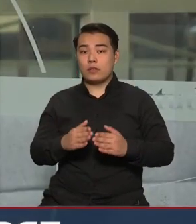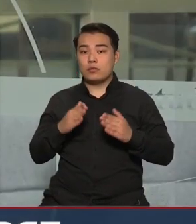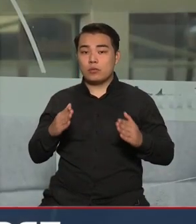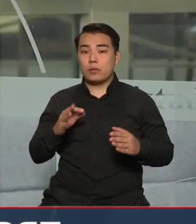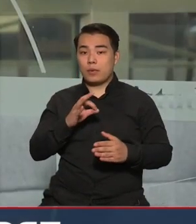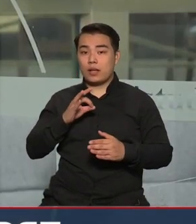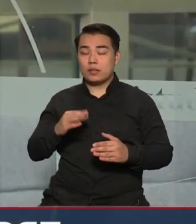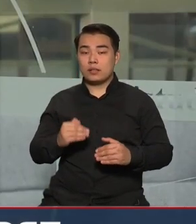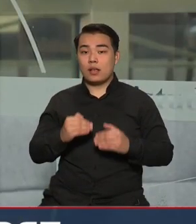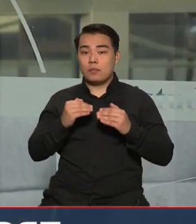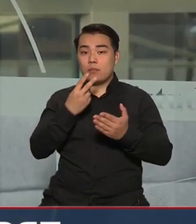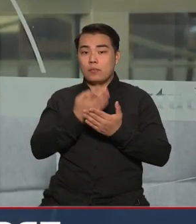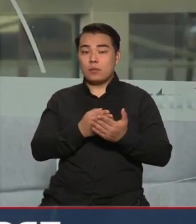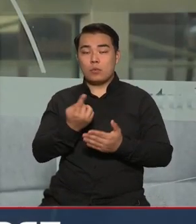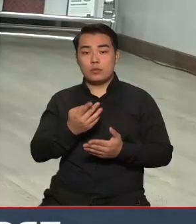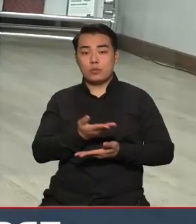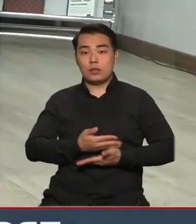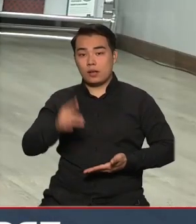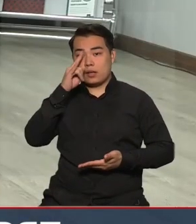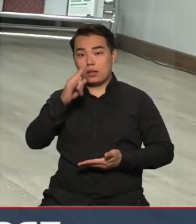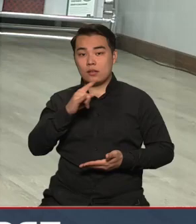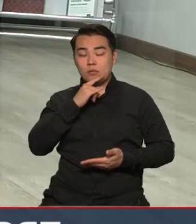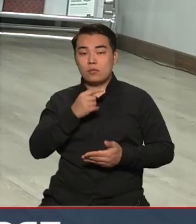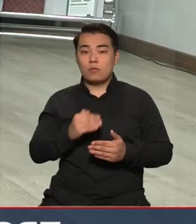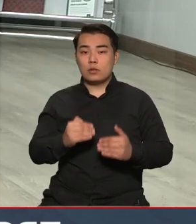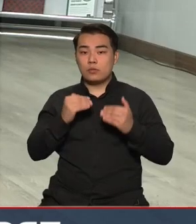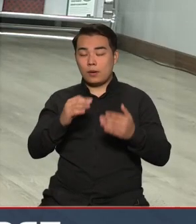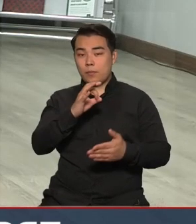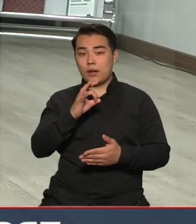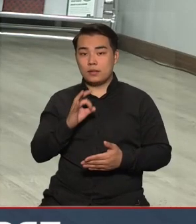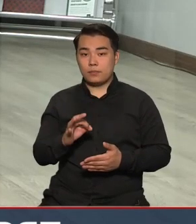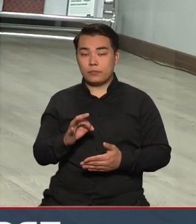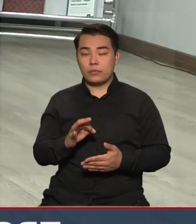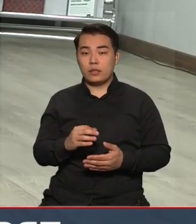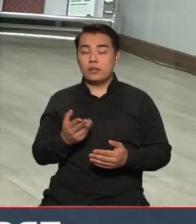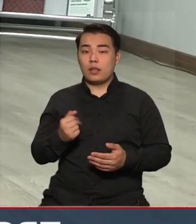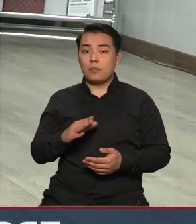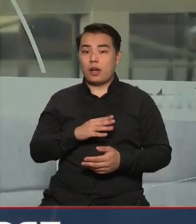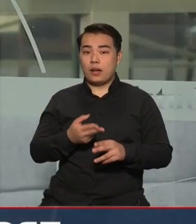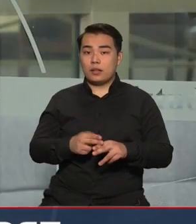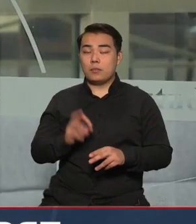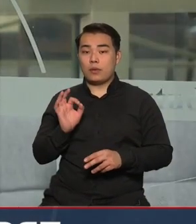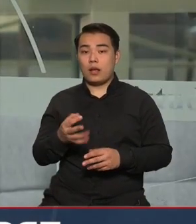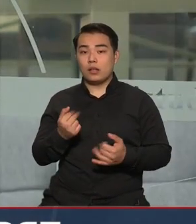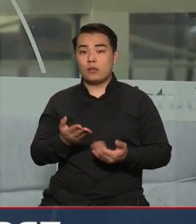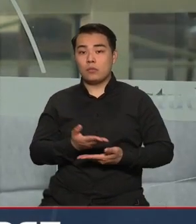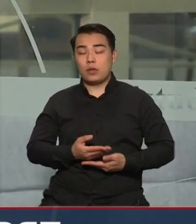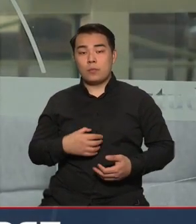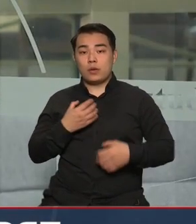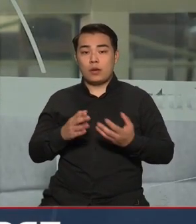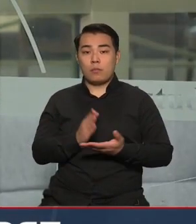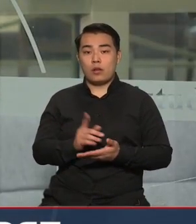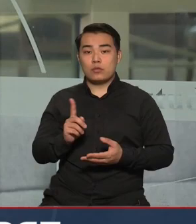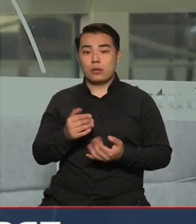процентной ставке. Почему у нас в Казахстане очень высокие проценты? Действительно, это так. Даже нас пугает не столько